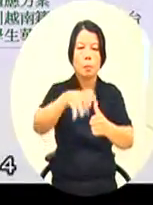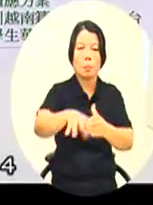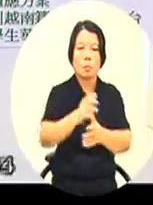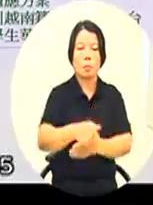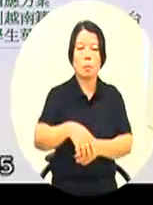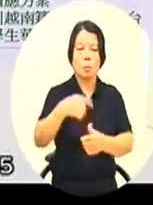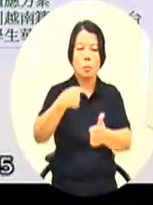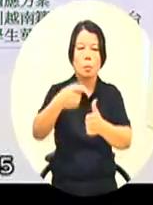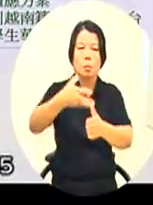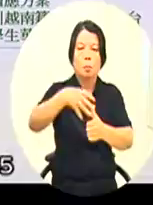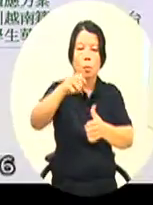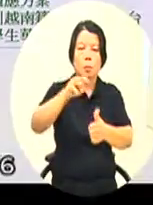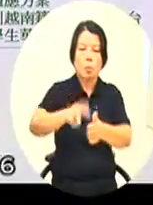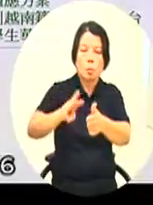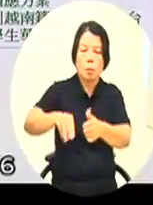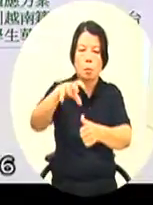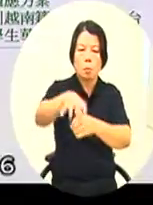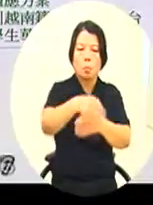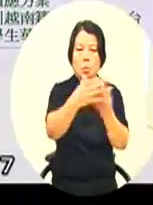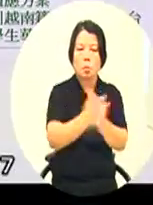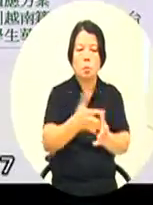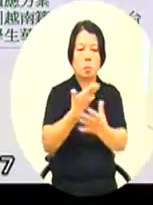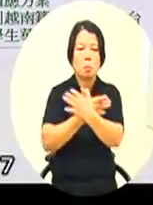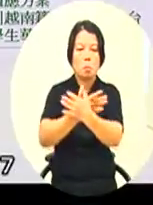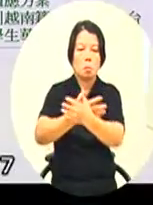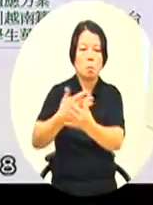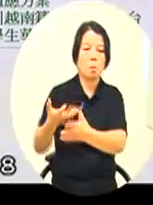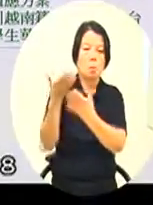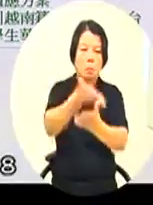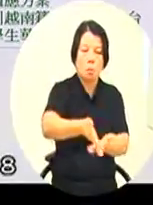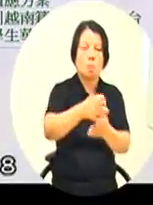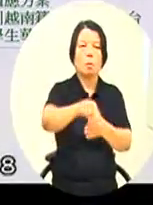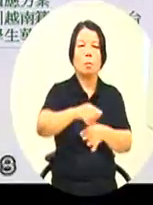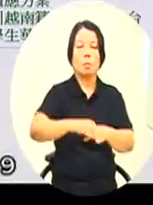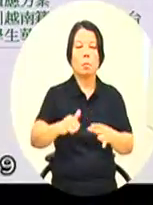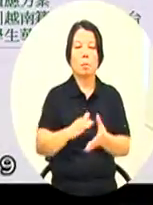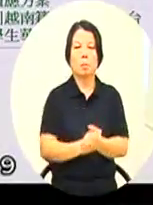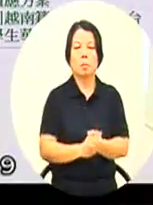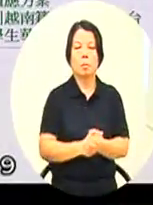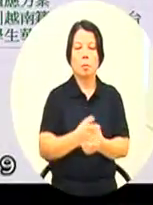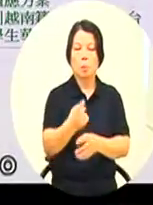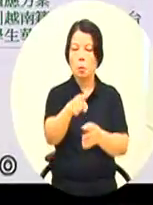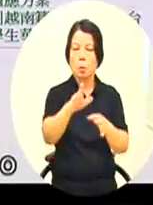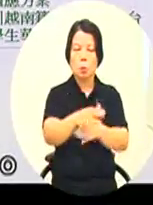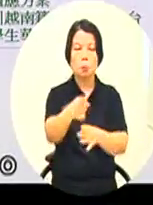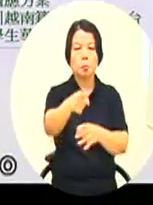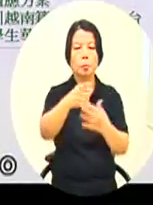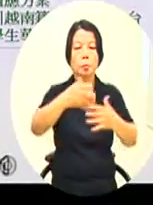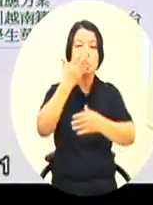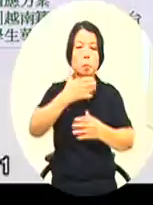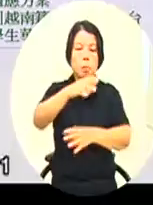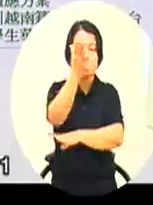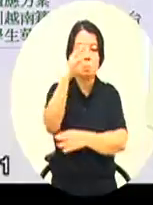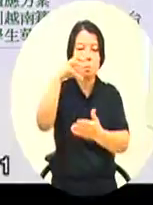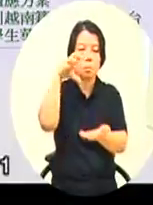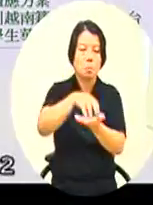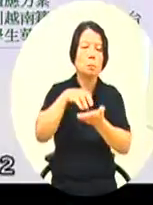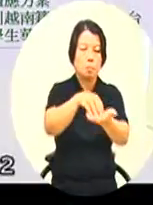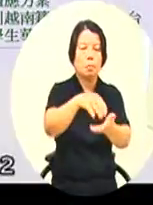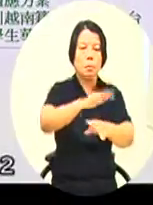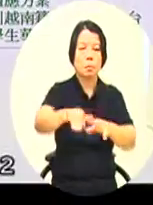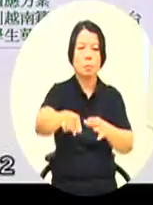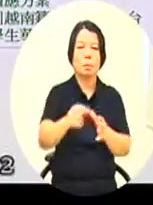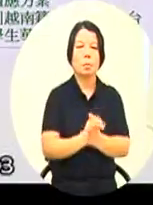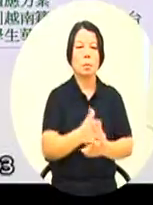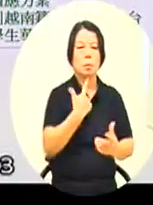给他们一个认证的母语教学的资源能力的一个认证的住民 的证明。那另外我们跟文藻大学、师范